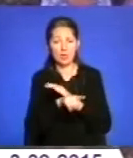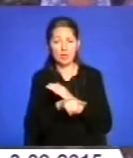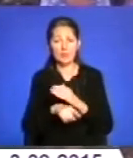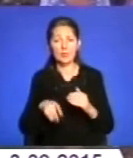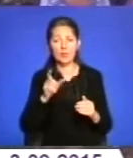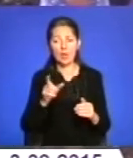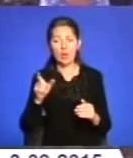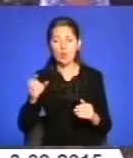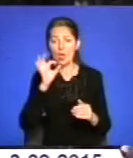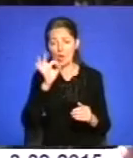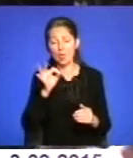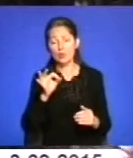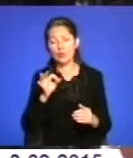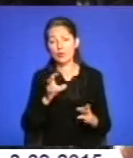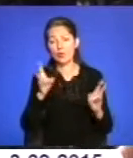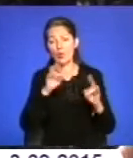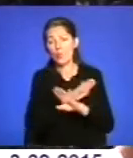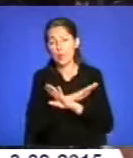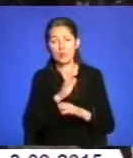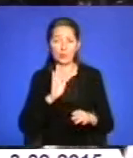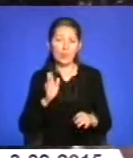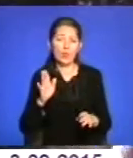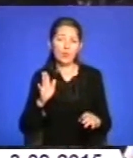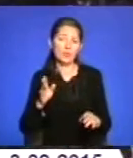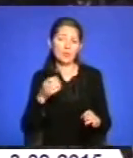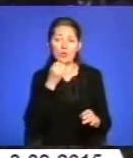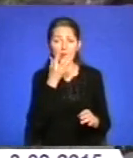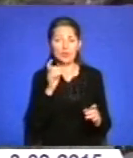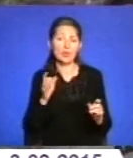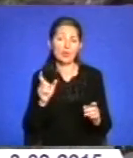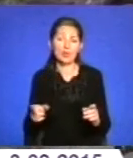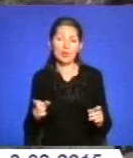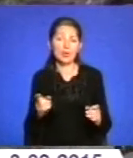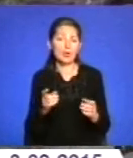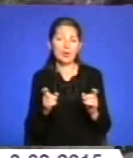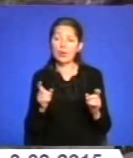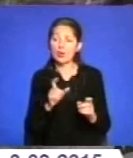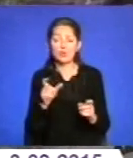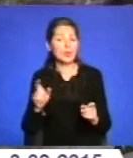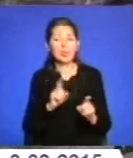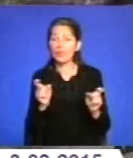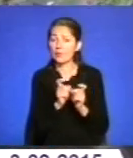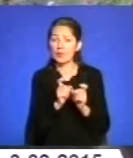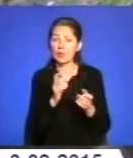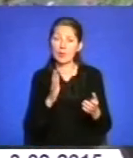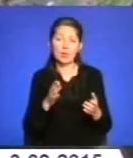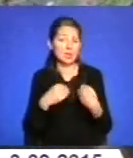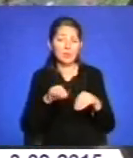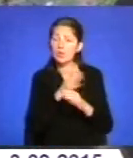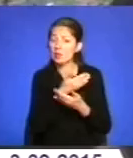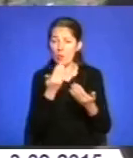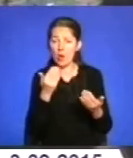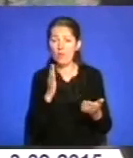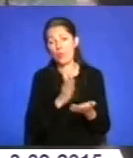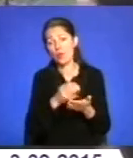потерпілий був хорошою людиною і з сусідами не конфліктував. Сім'ї не мав, утримував господарку, за рахунок якої і виживав. Зникнення чоловіка